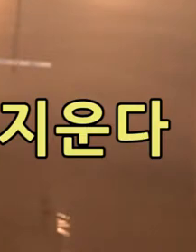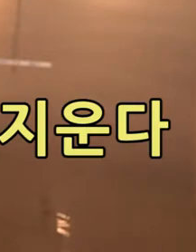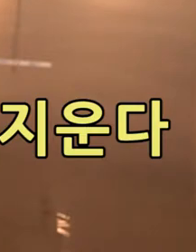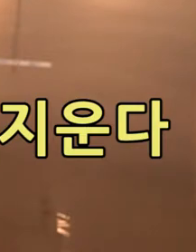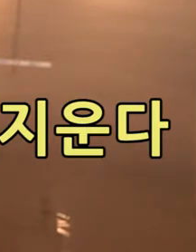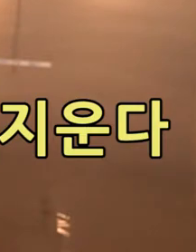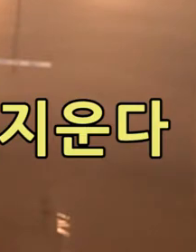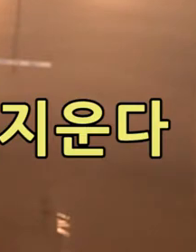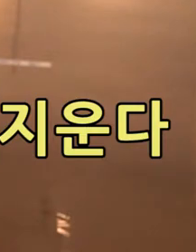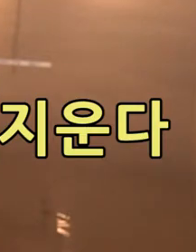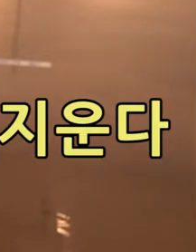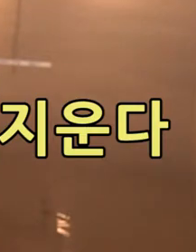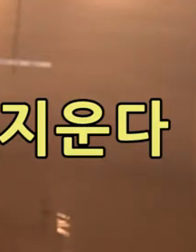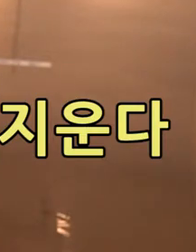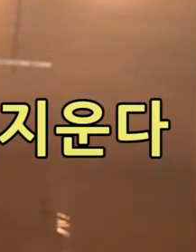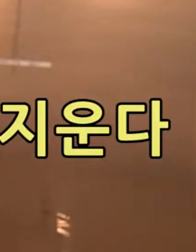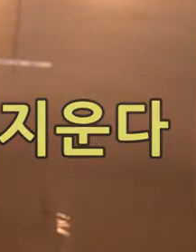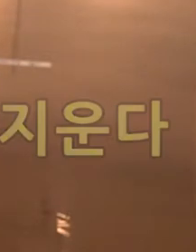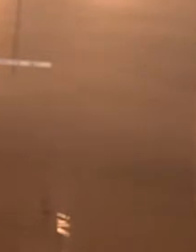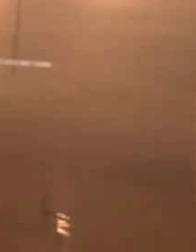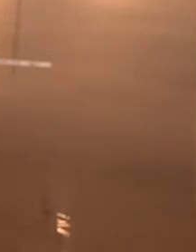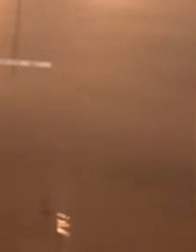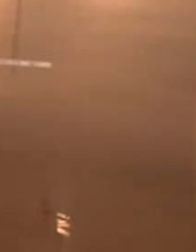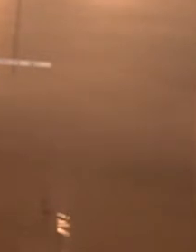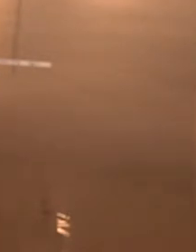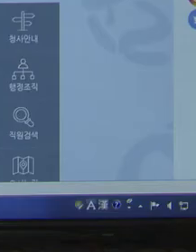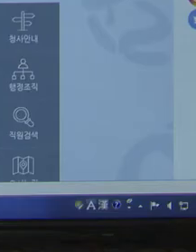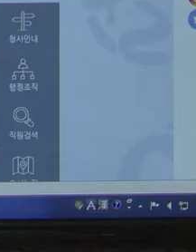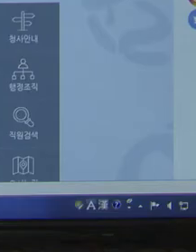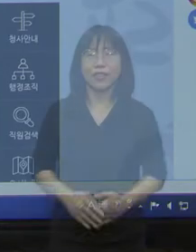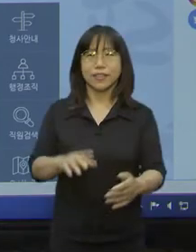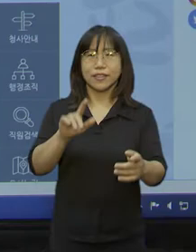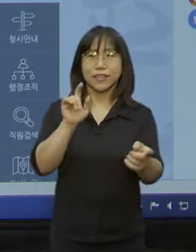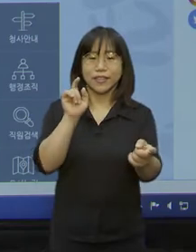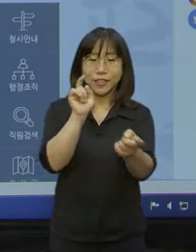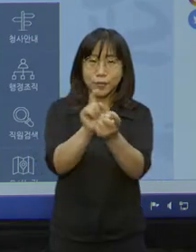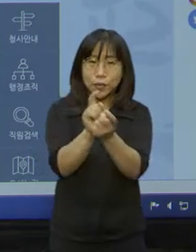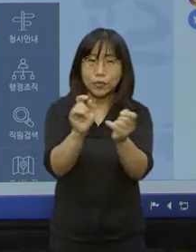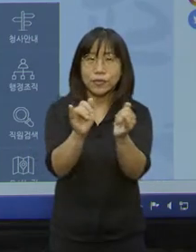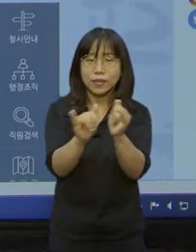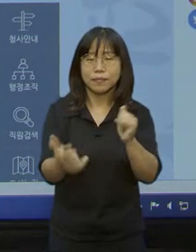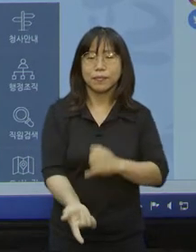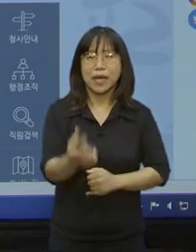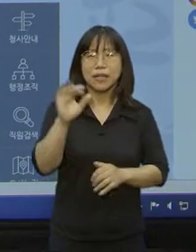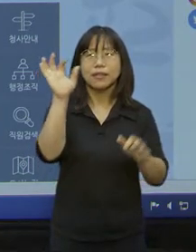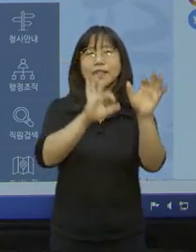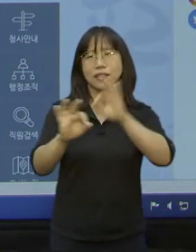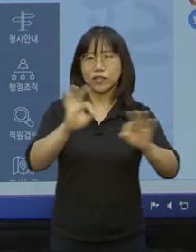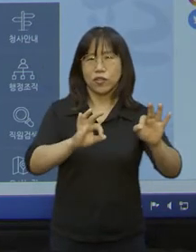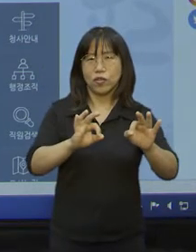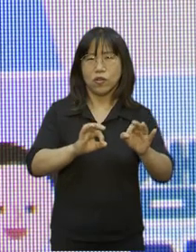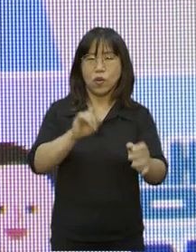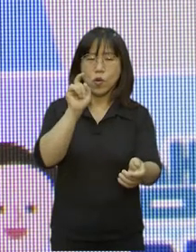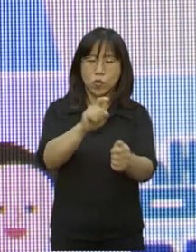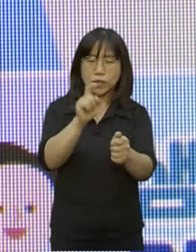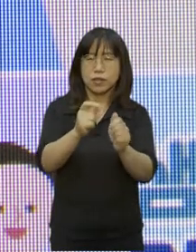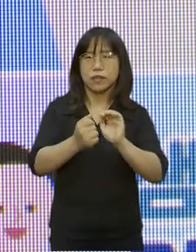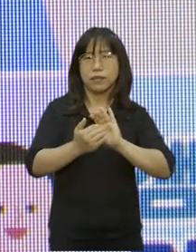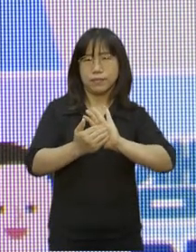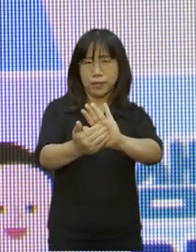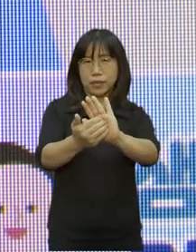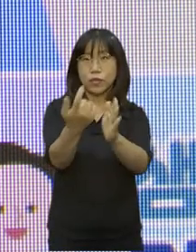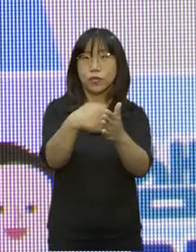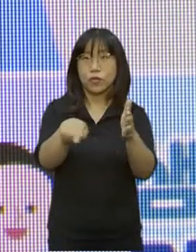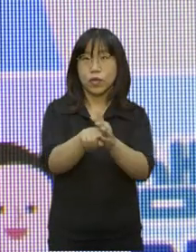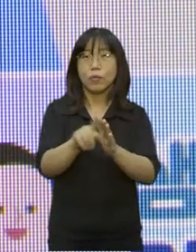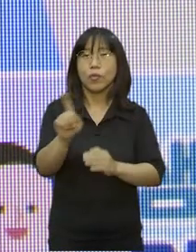남아있는 정보를 찾아 삭제하는 역할을 하게 됩니다. 접촉자를 빠르게 찾아내 감염 확산을 막기 위해 시행하고